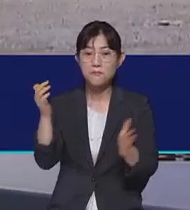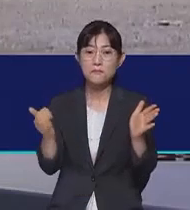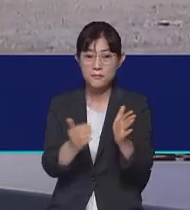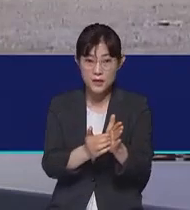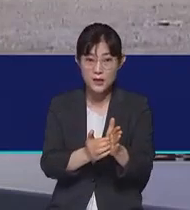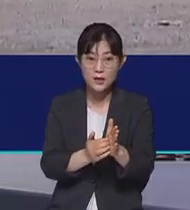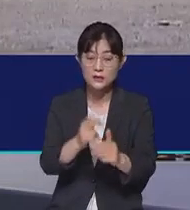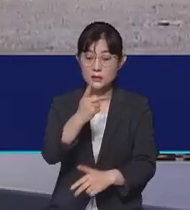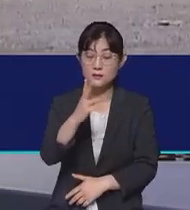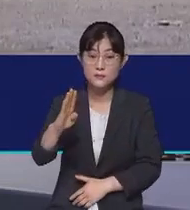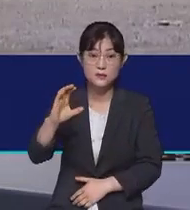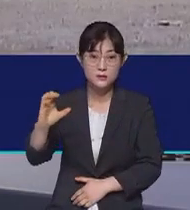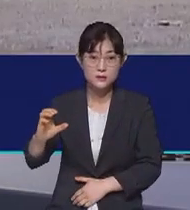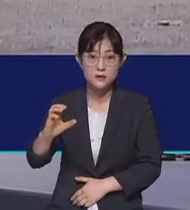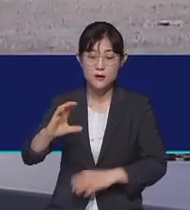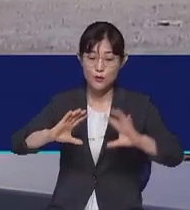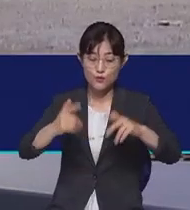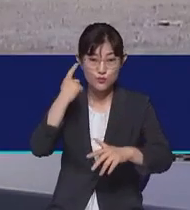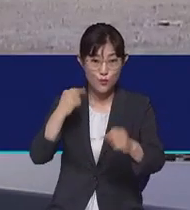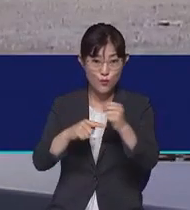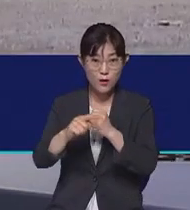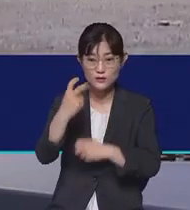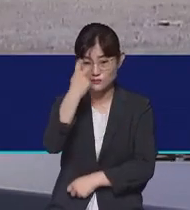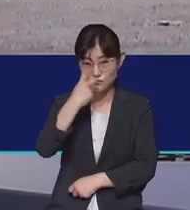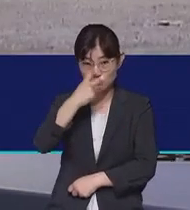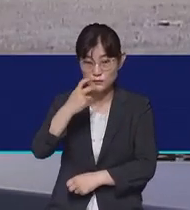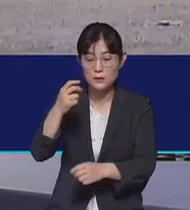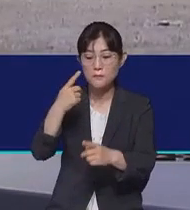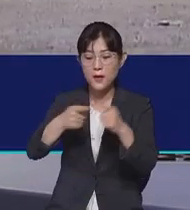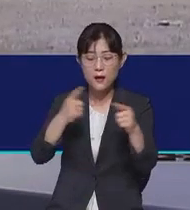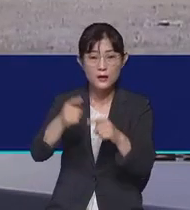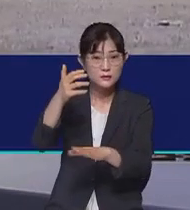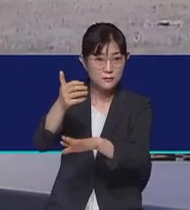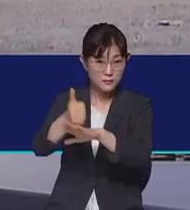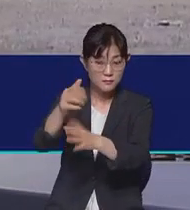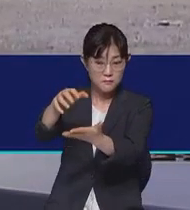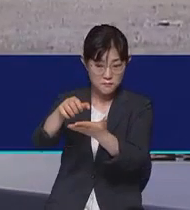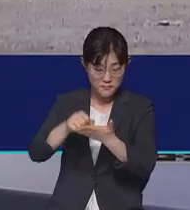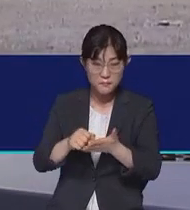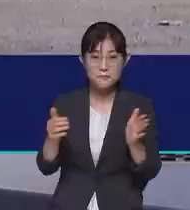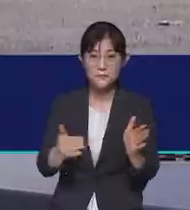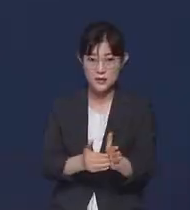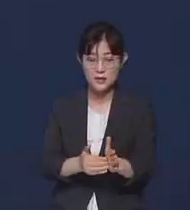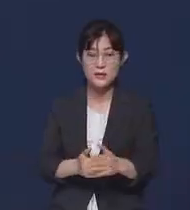kbc가 국과수 감정처리 입시했습니다 먼저 조윤정 기자가 보도합니다